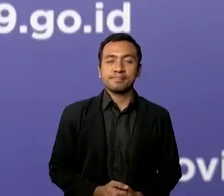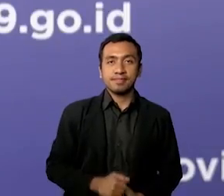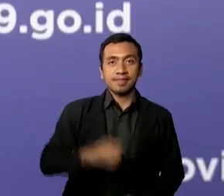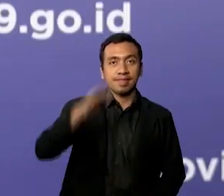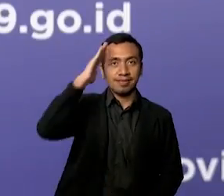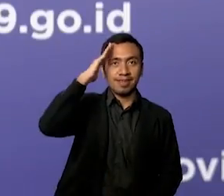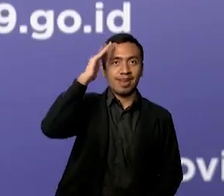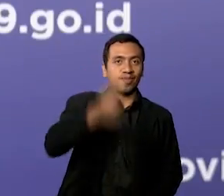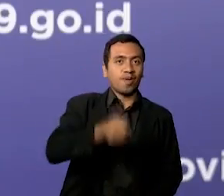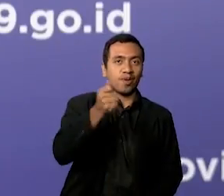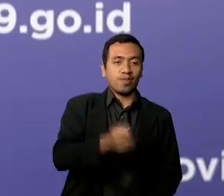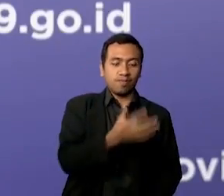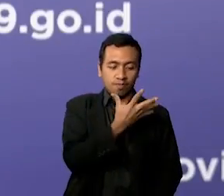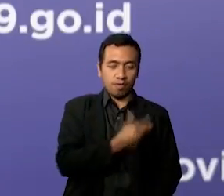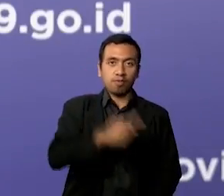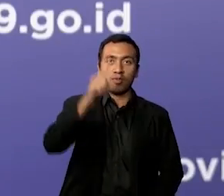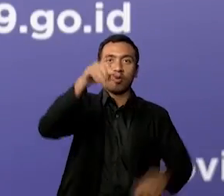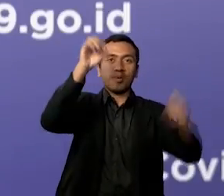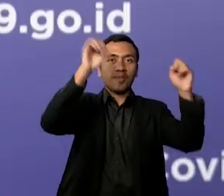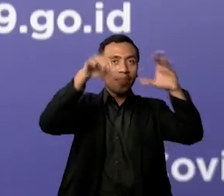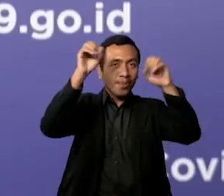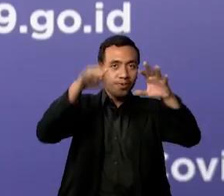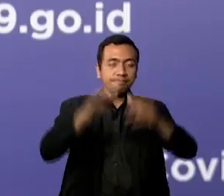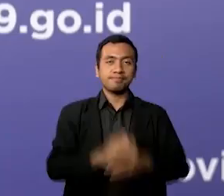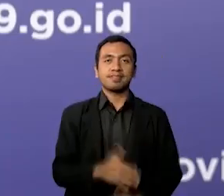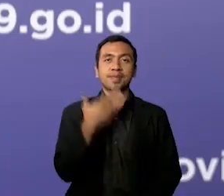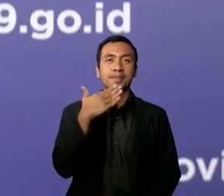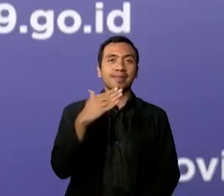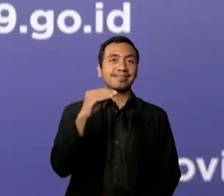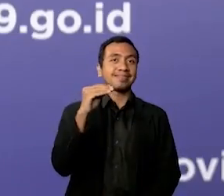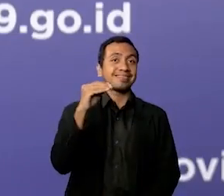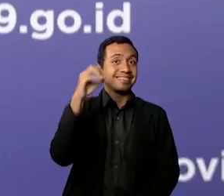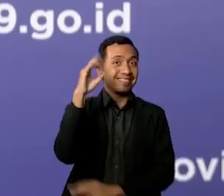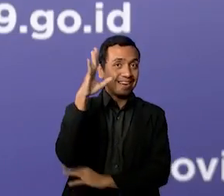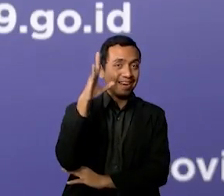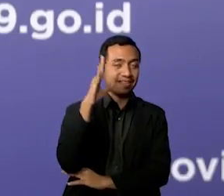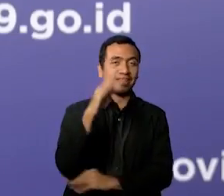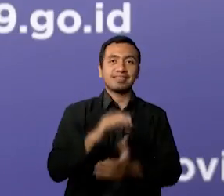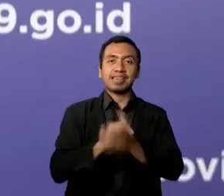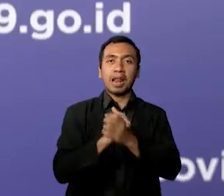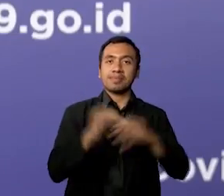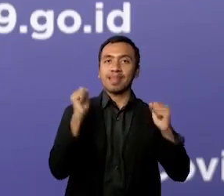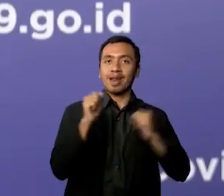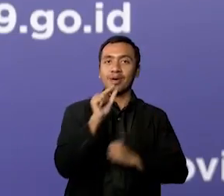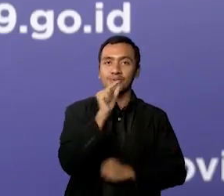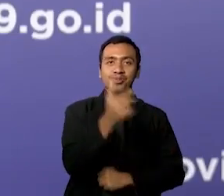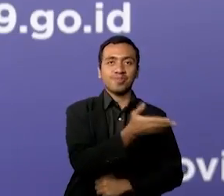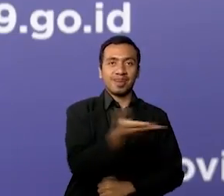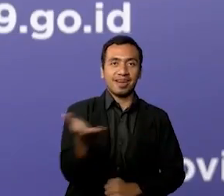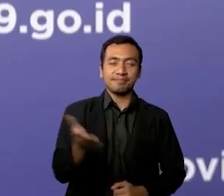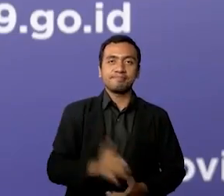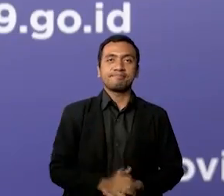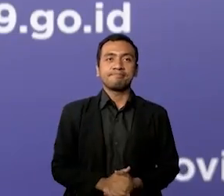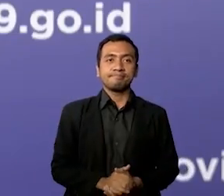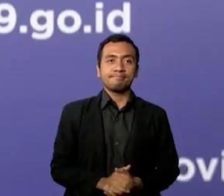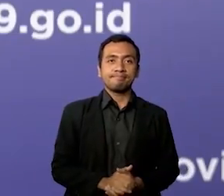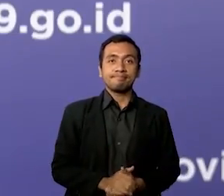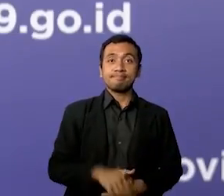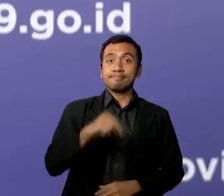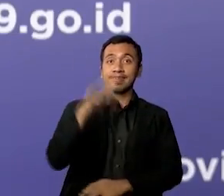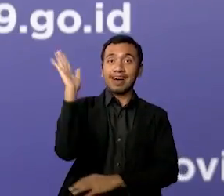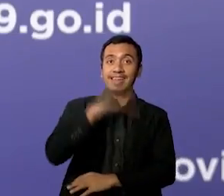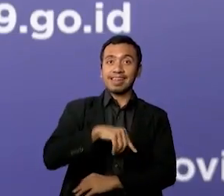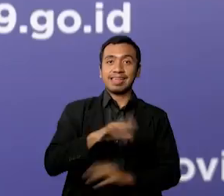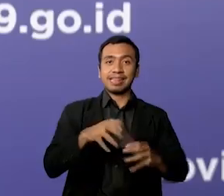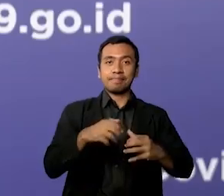Assalamualaikum warahmatullahi wabarakatuh. Selamat siang dan salam sejahtera untuk kita semua. Pada hari ini, Tim Pakar Gugus